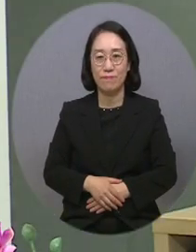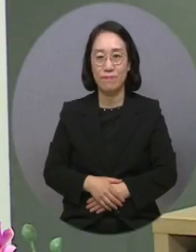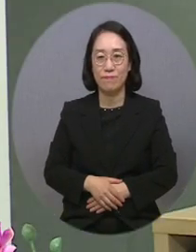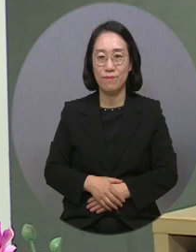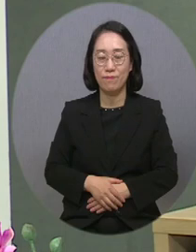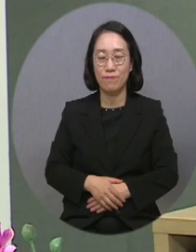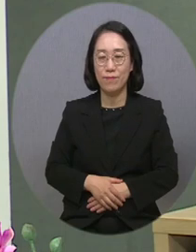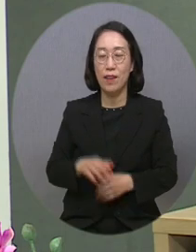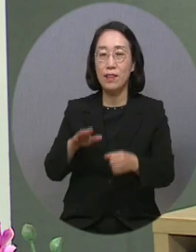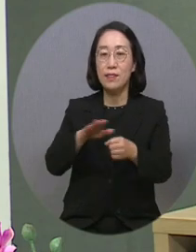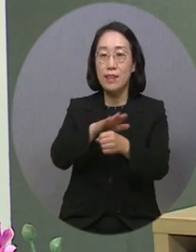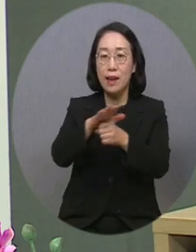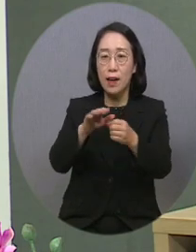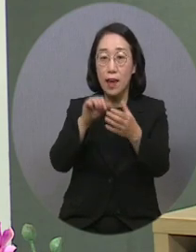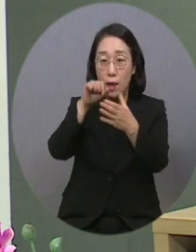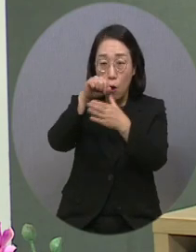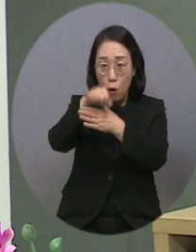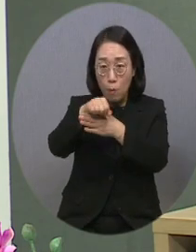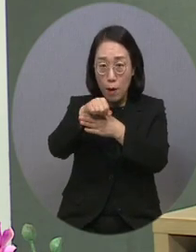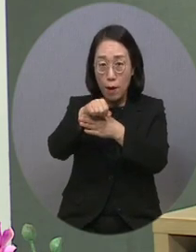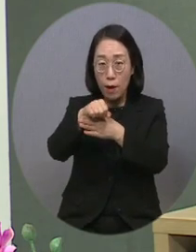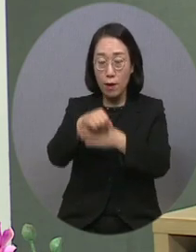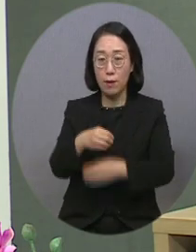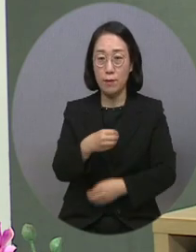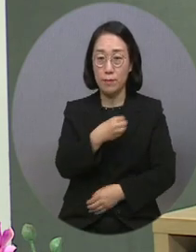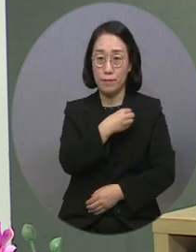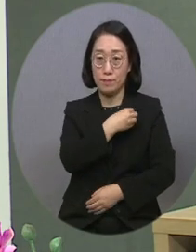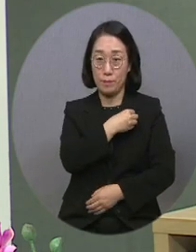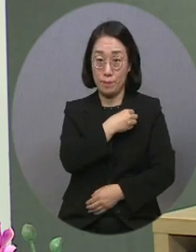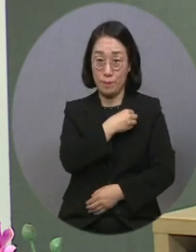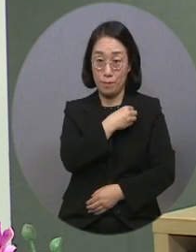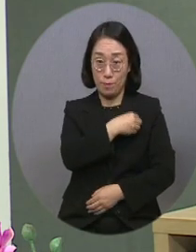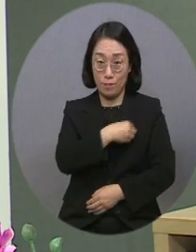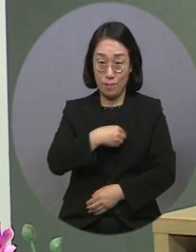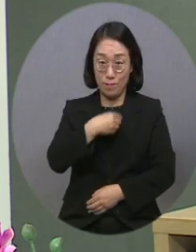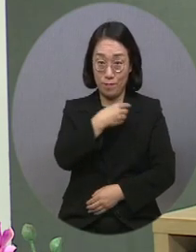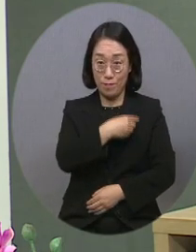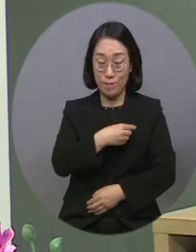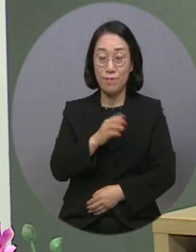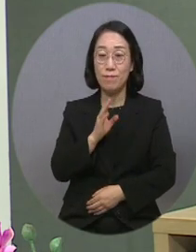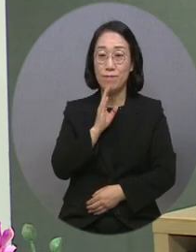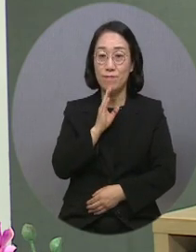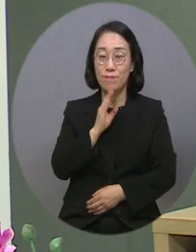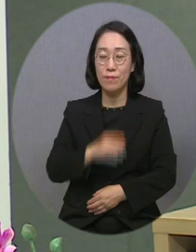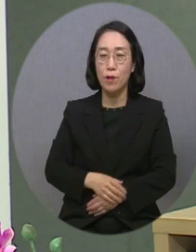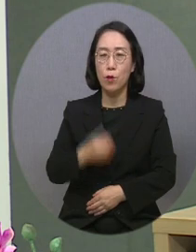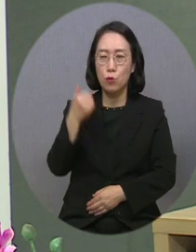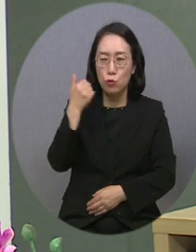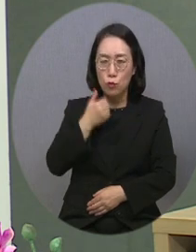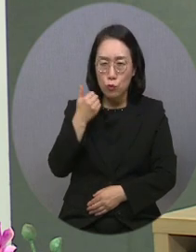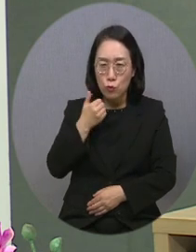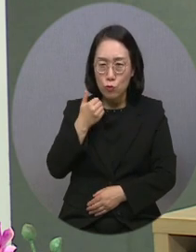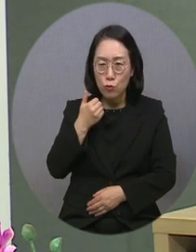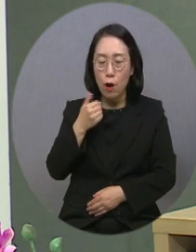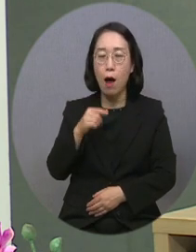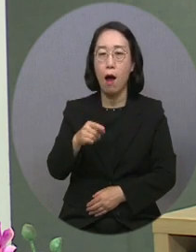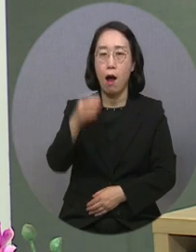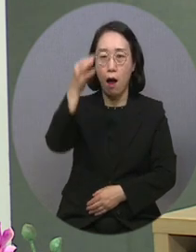예, 사랑의 열매 하면 이제 뭐 저도 가슴에 열매를 달고 있지만은 예. 누구나 사랑의 열매